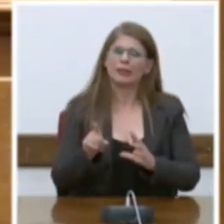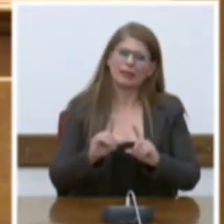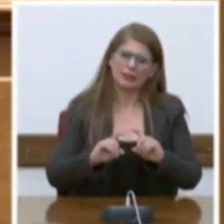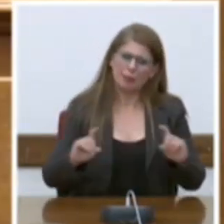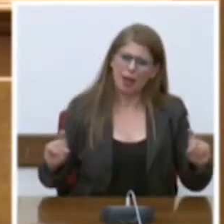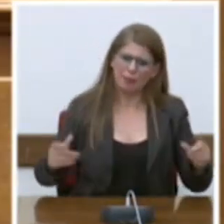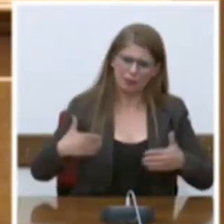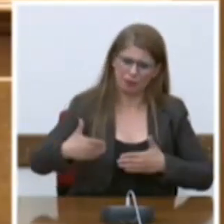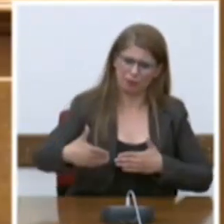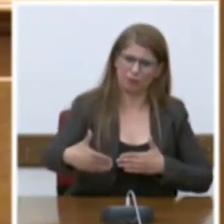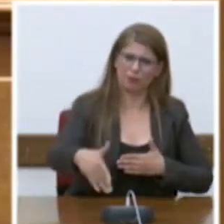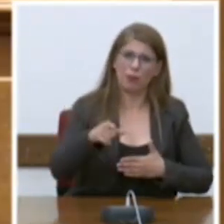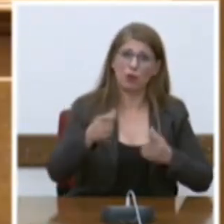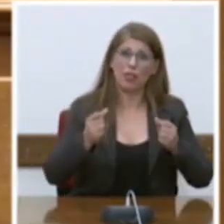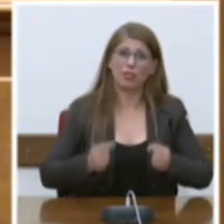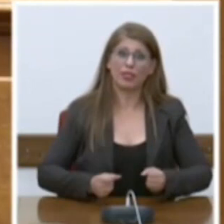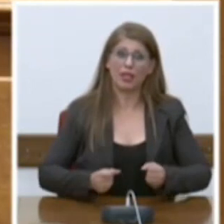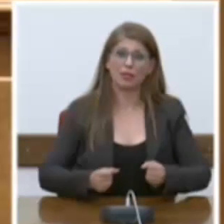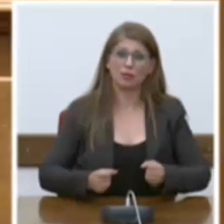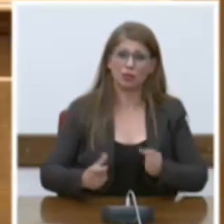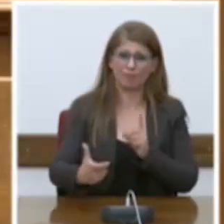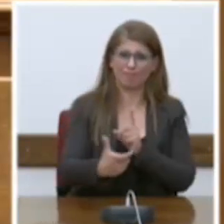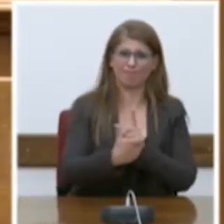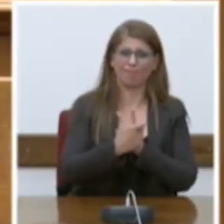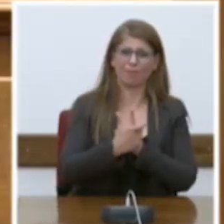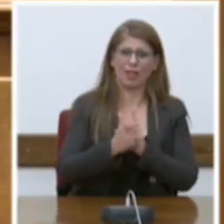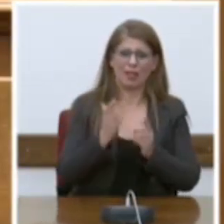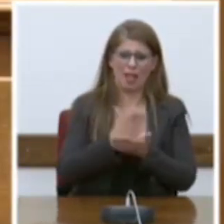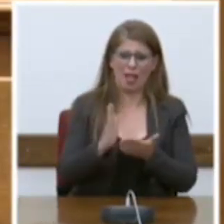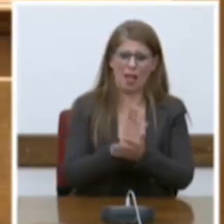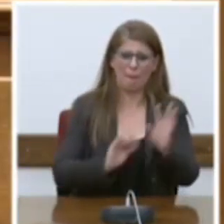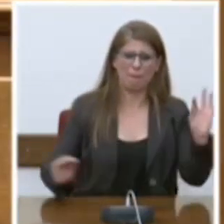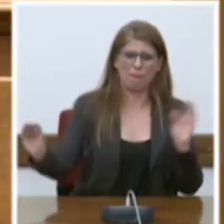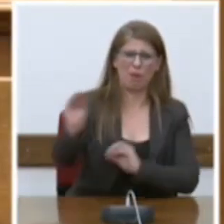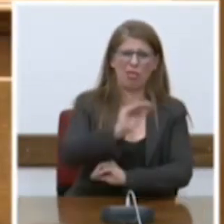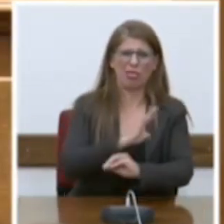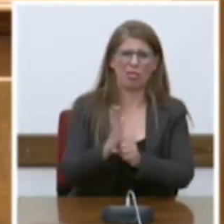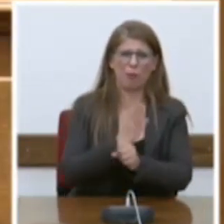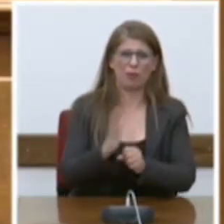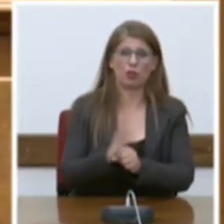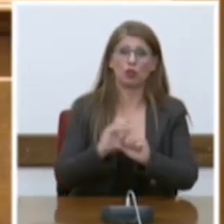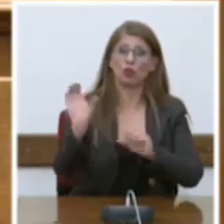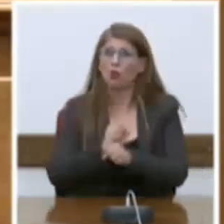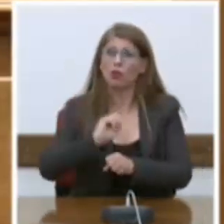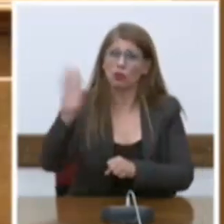μας συνιστά ένα θεσμικό ολετήρα και αποδομητή των ευρωπαϊκών εθνών και